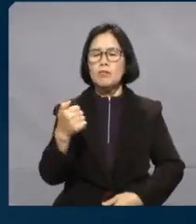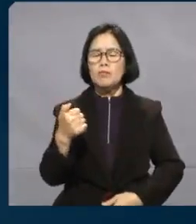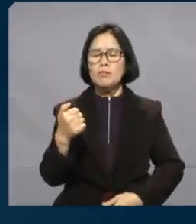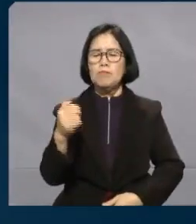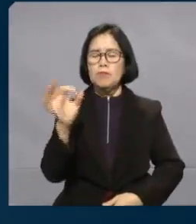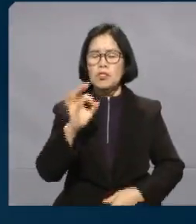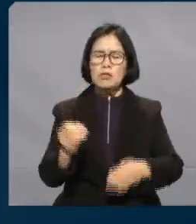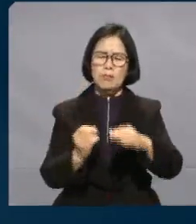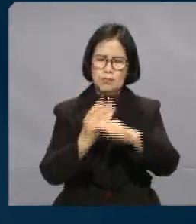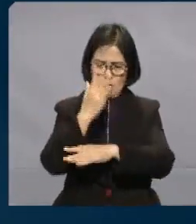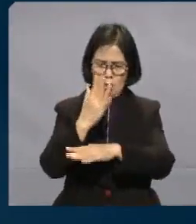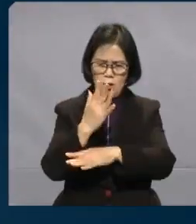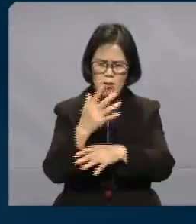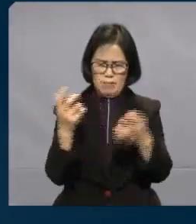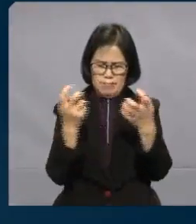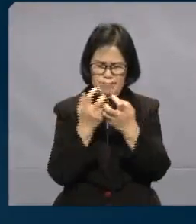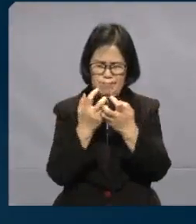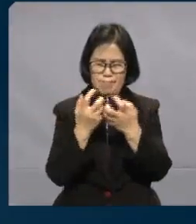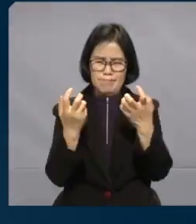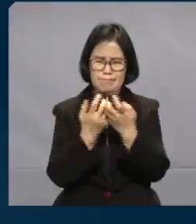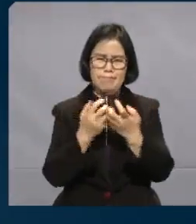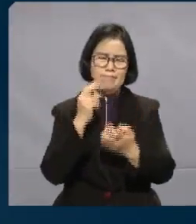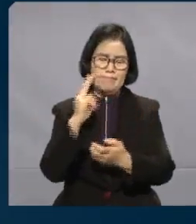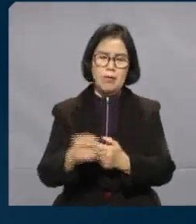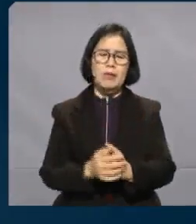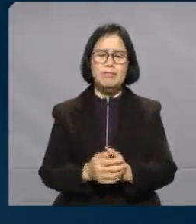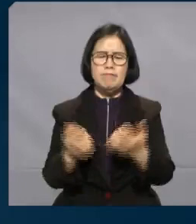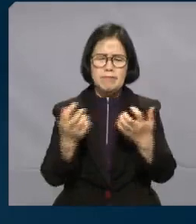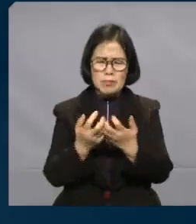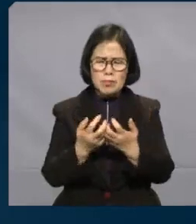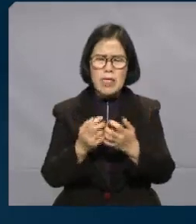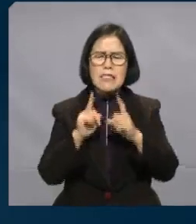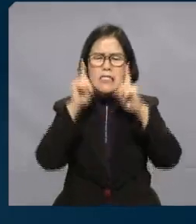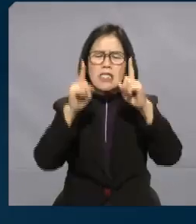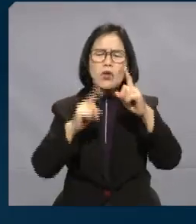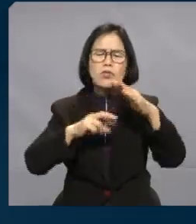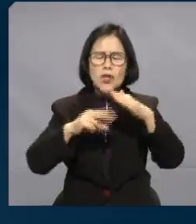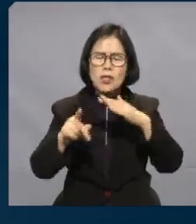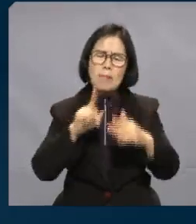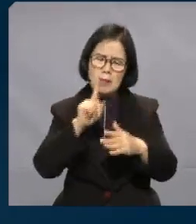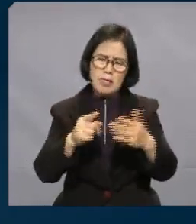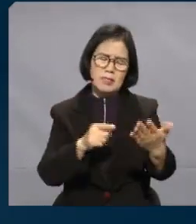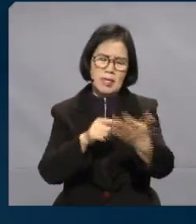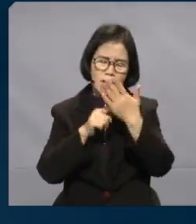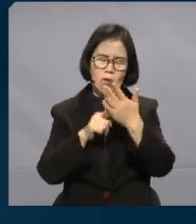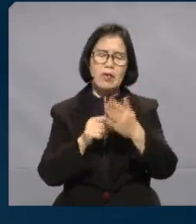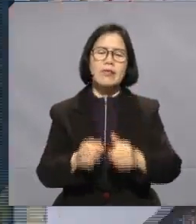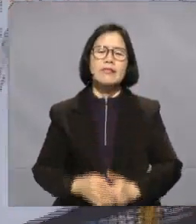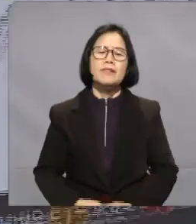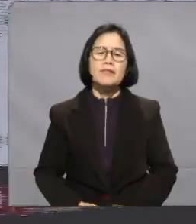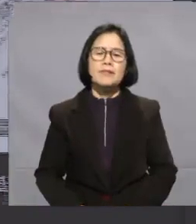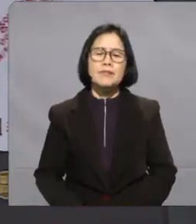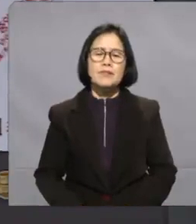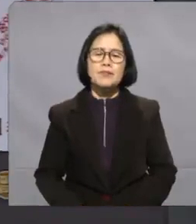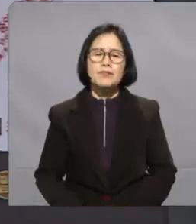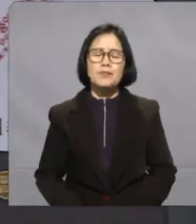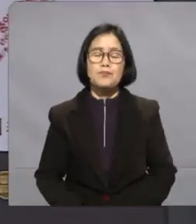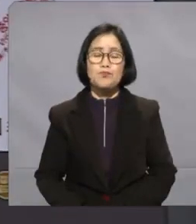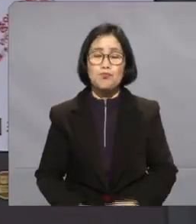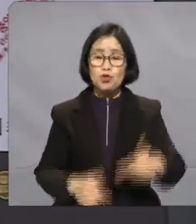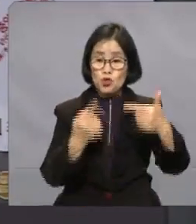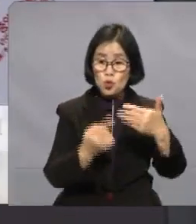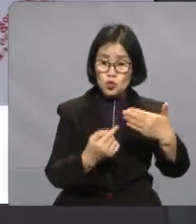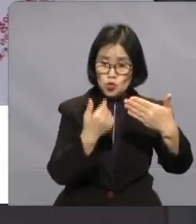웃돌 정도로 최상위권입니다. 빼곡하다 못해 지옥철이라는 말까지 나오는 이유입니다.